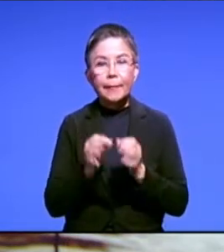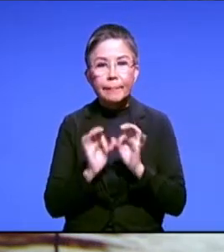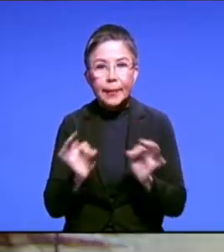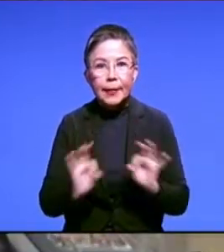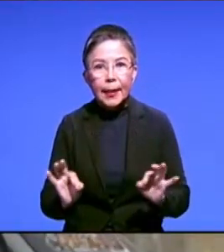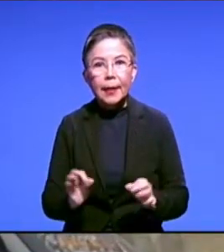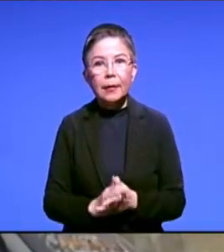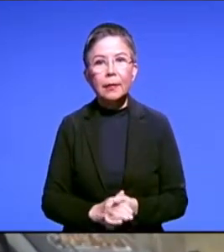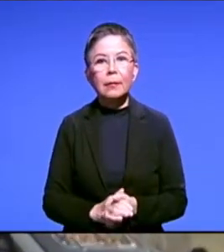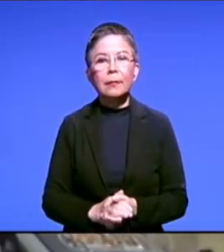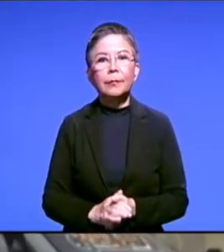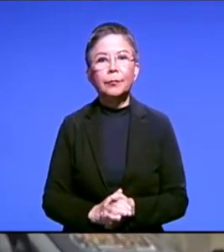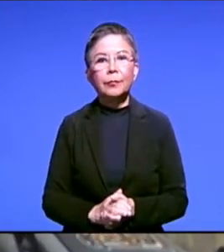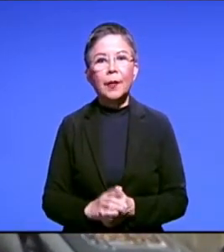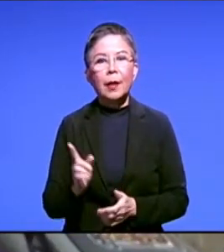banjir.